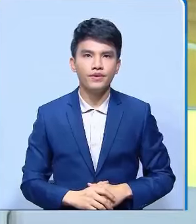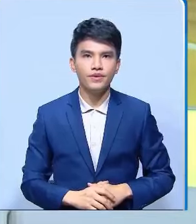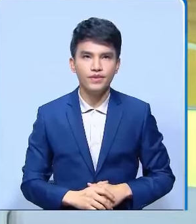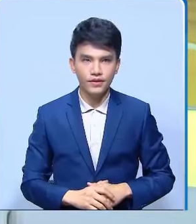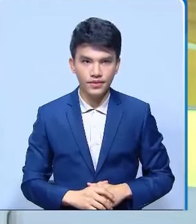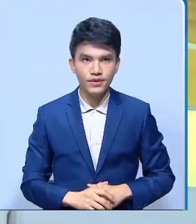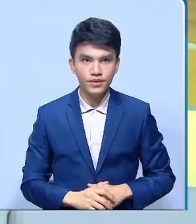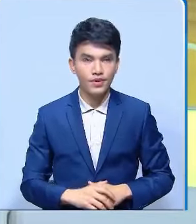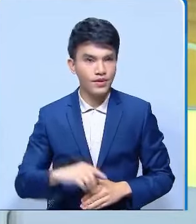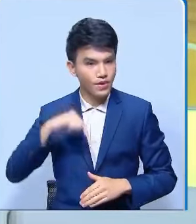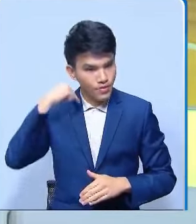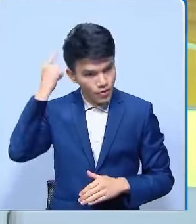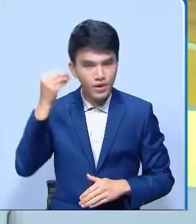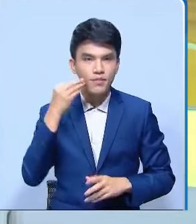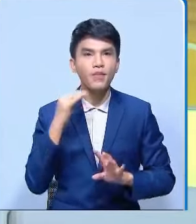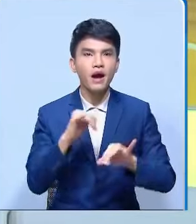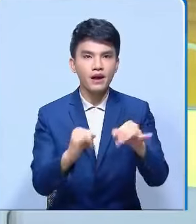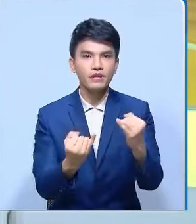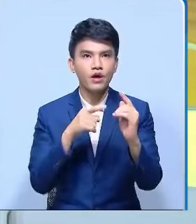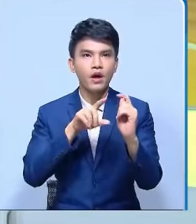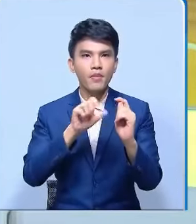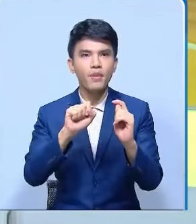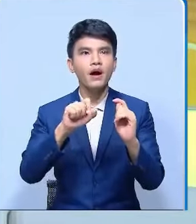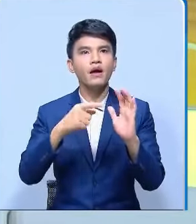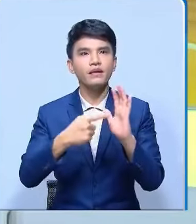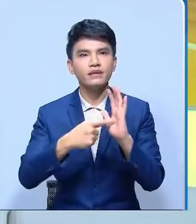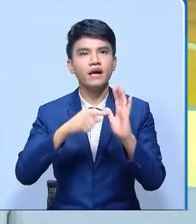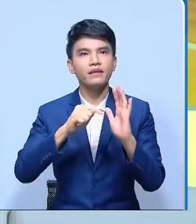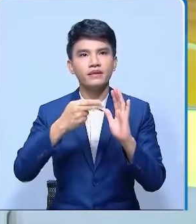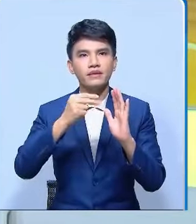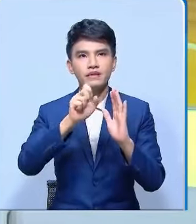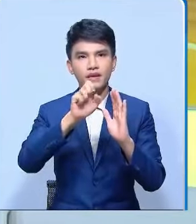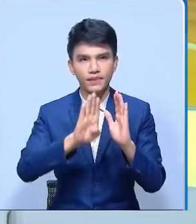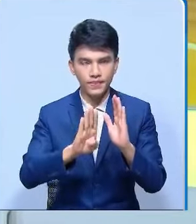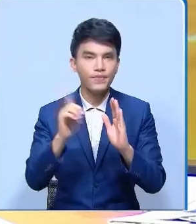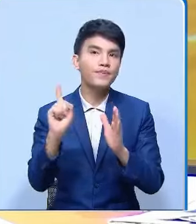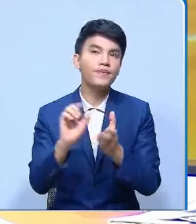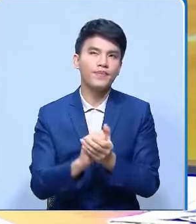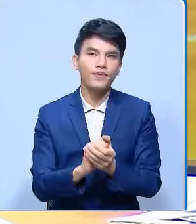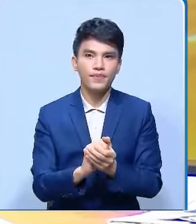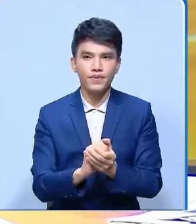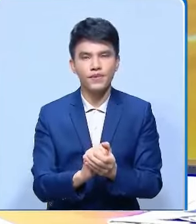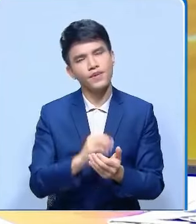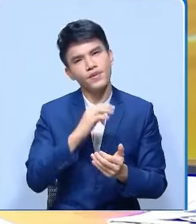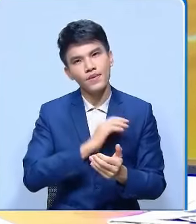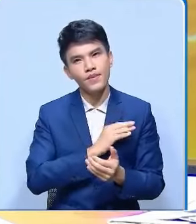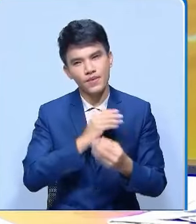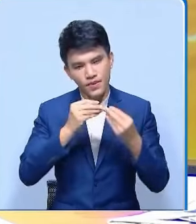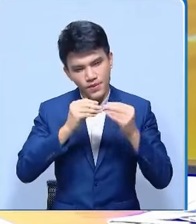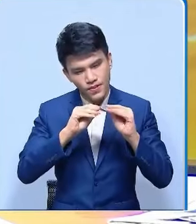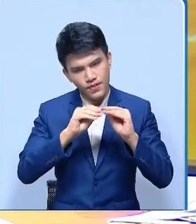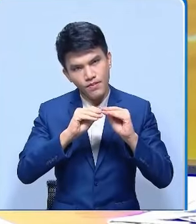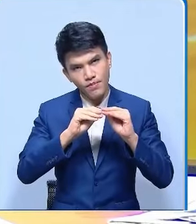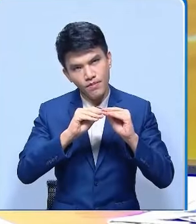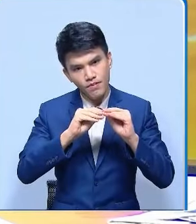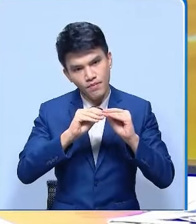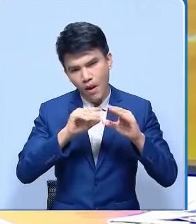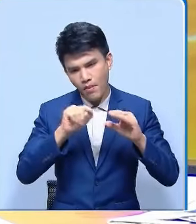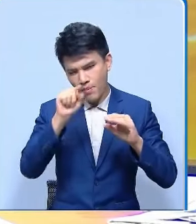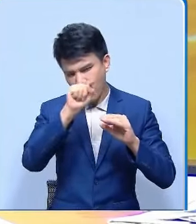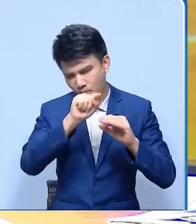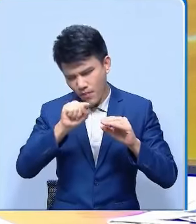คุณผู้ชมคะหญิงเจ้าของบ้านในพื้นที่อำเภอสัตหีบจังหวัดชลบุรีถึงกับผวาเลยค่ะเพราะว่าจู่ๆกระจกที่บ้านของเธอเกิดเป็นรูปริศ